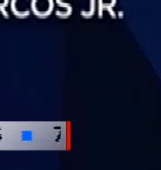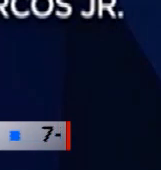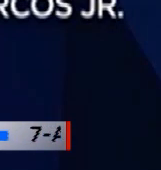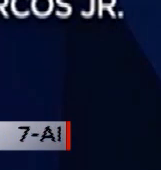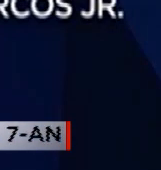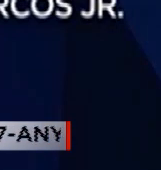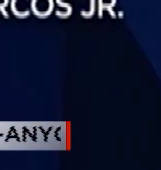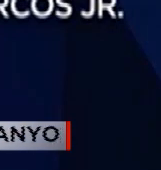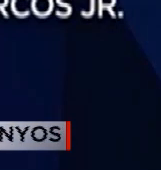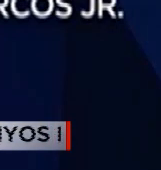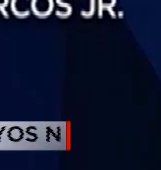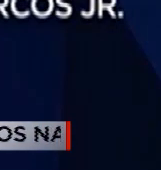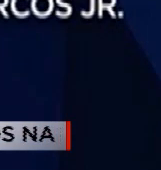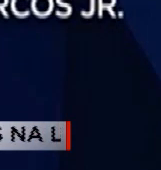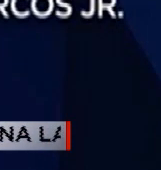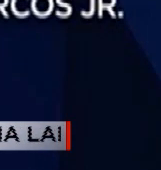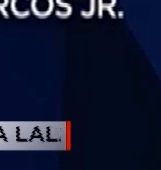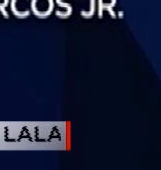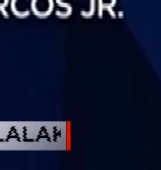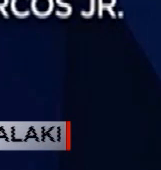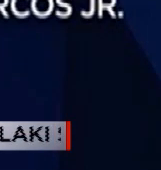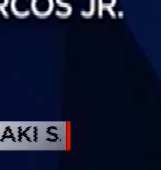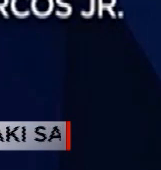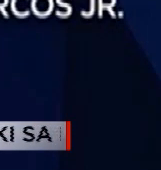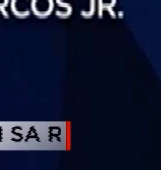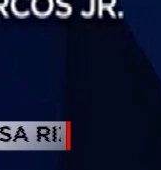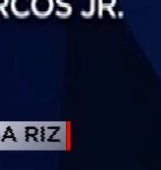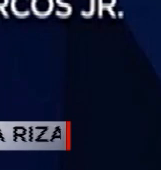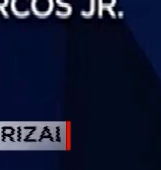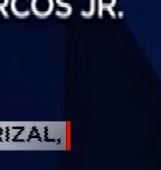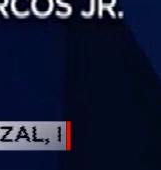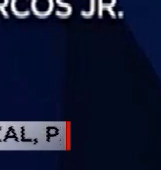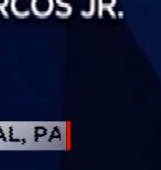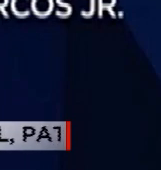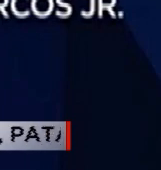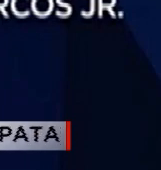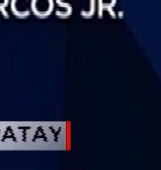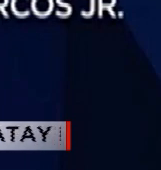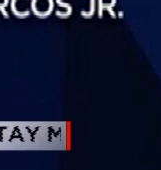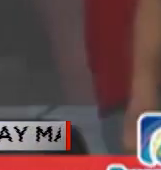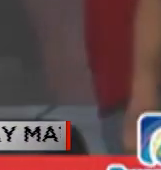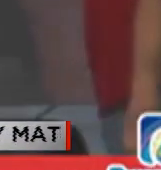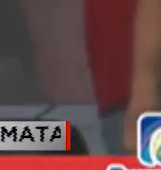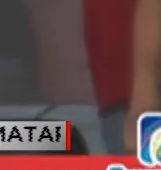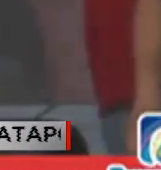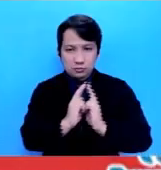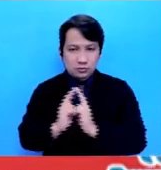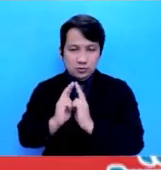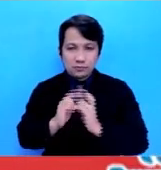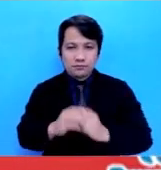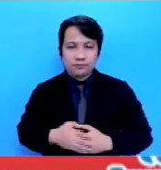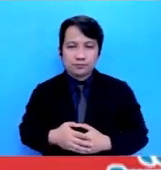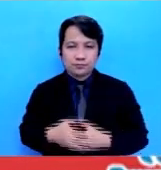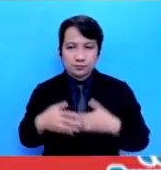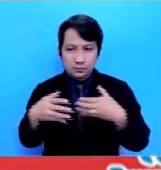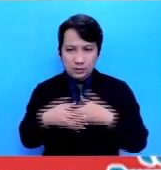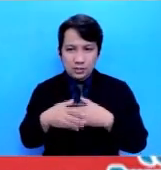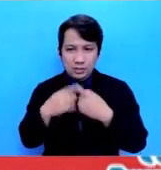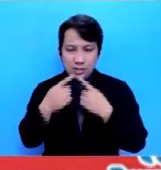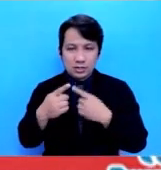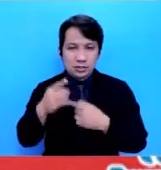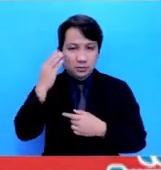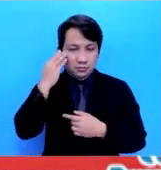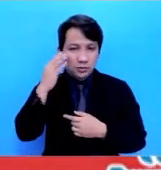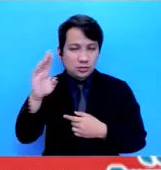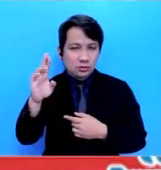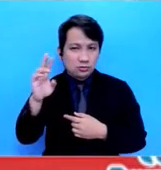At diretso raw sa taong bayan ang kanilang mga mensahe at panawagan ng pagkakaisa. Nauna na rin sinabi ng kampo ni Marcos na